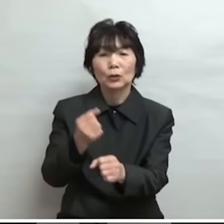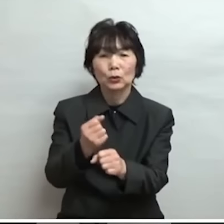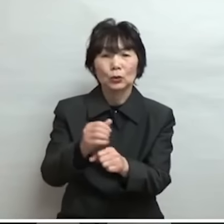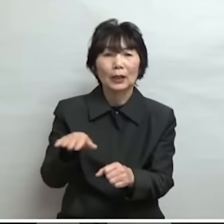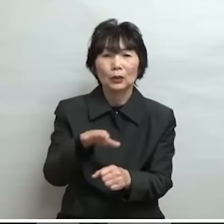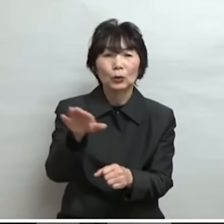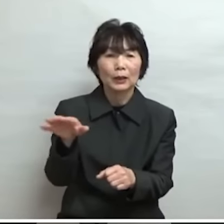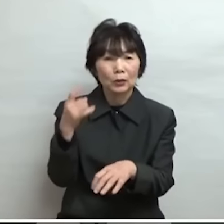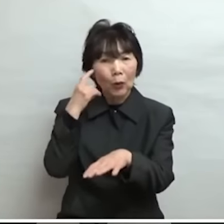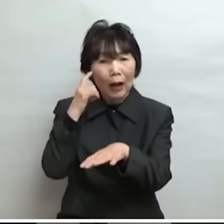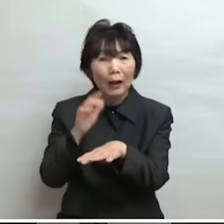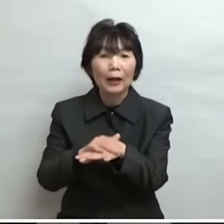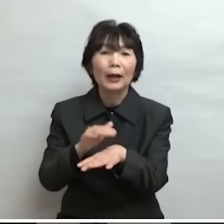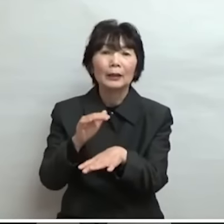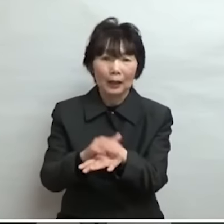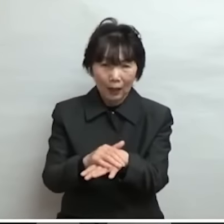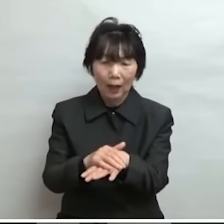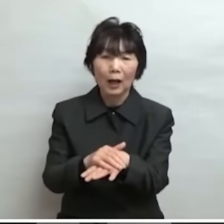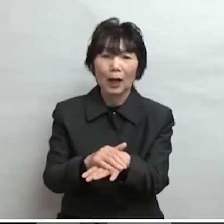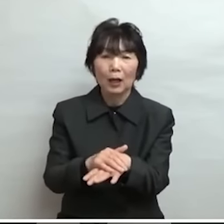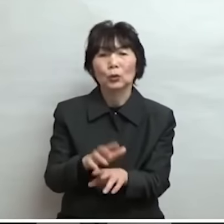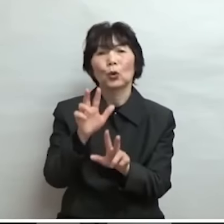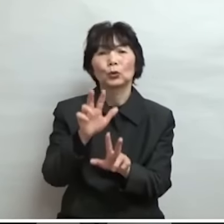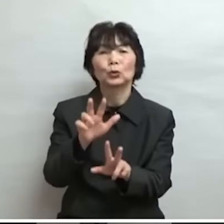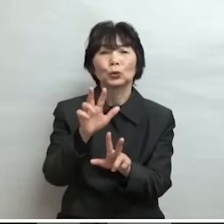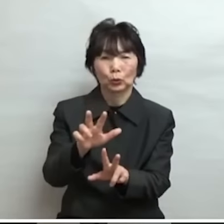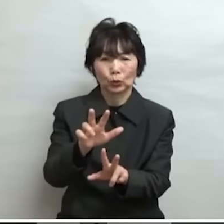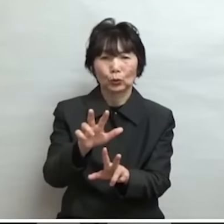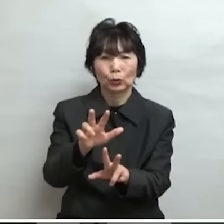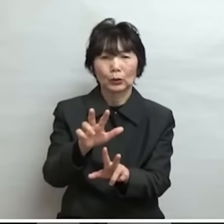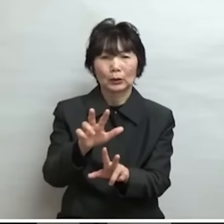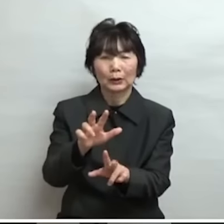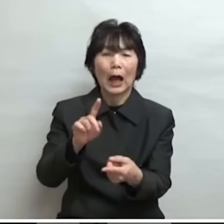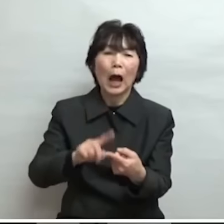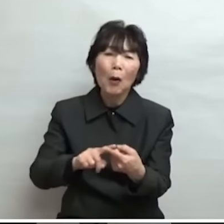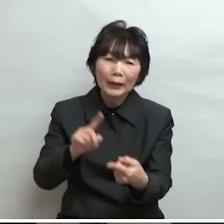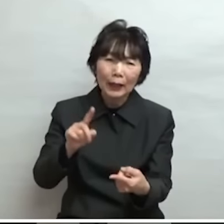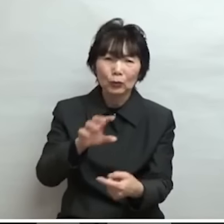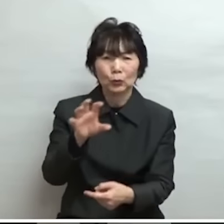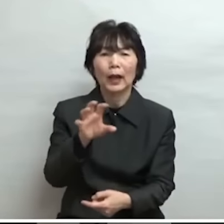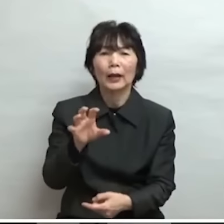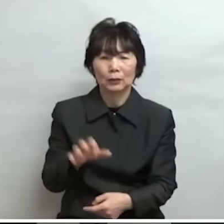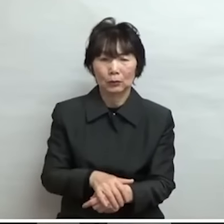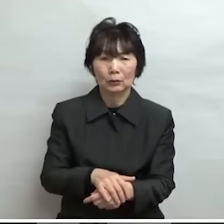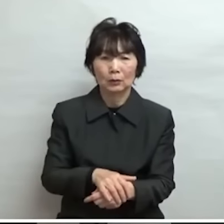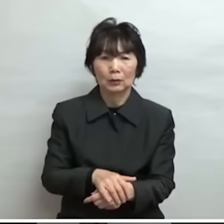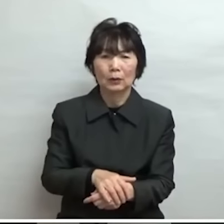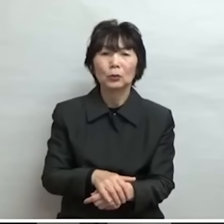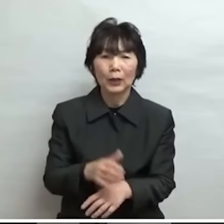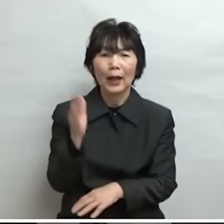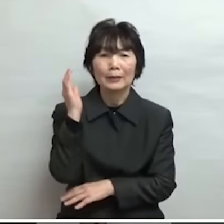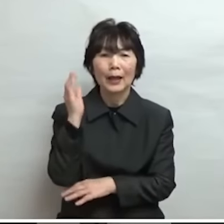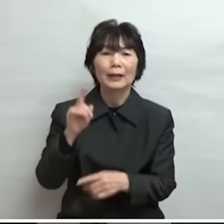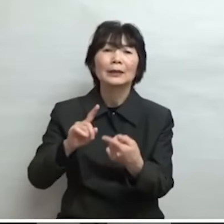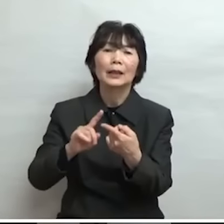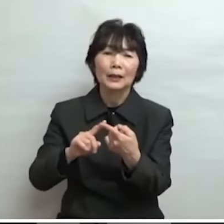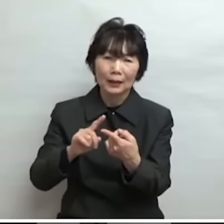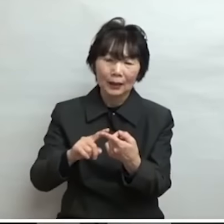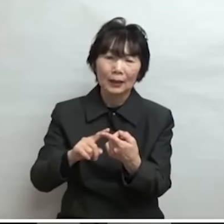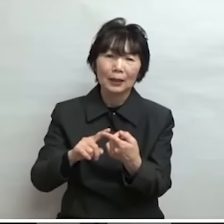ね、この、まあ、設置許可の条件に合わないことを繰り返す中で、これが政治的な論争に発展しまったということ